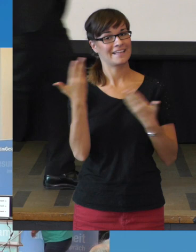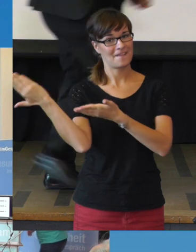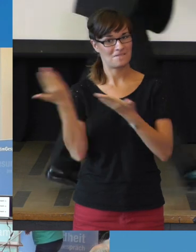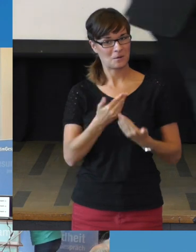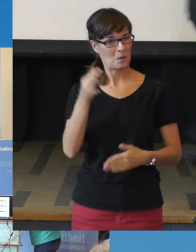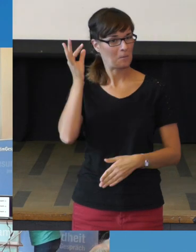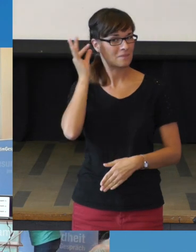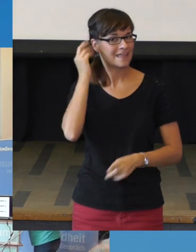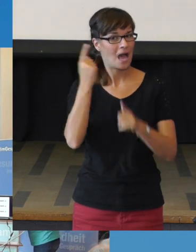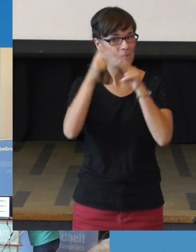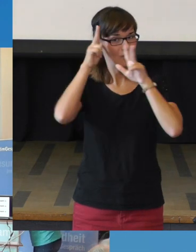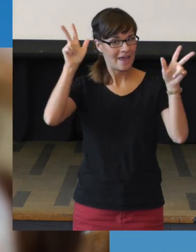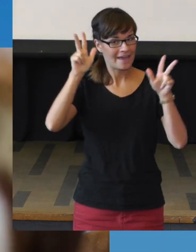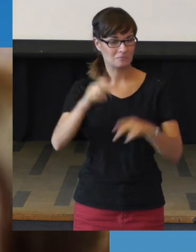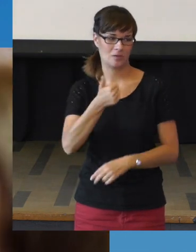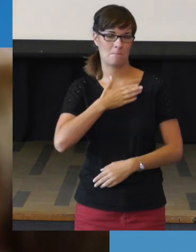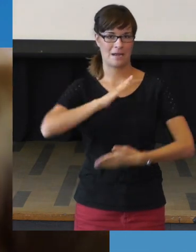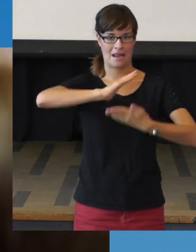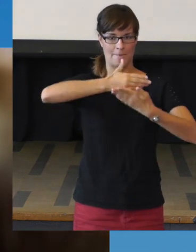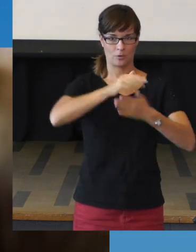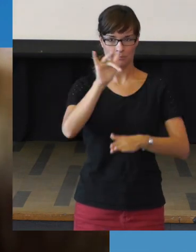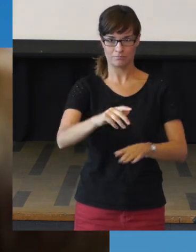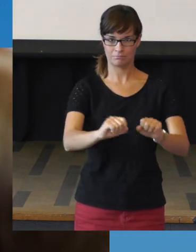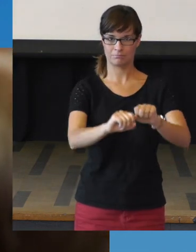Herren. Ich muss einmal eben meinen Computer starten.